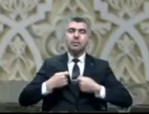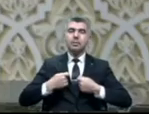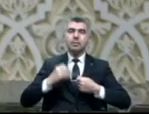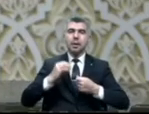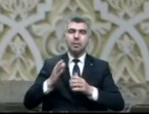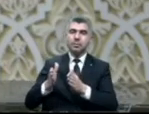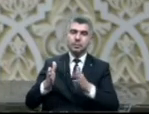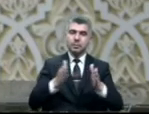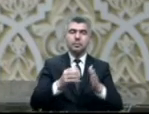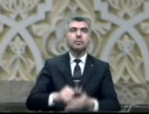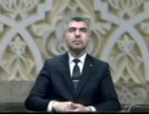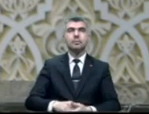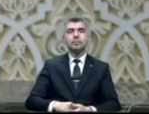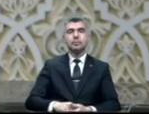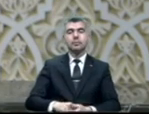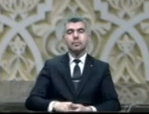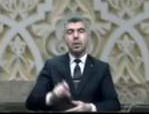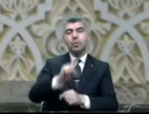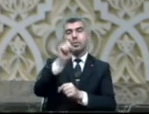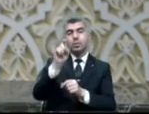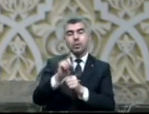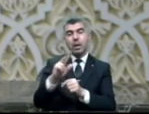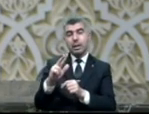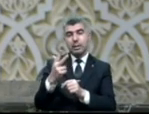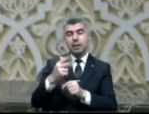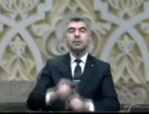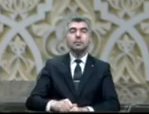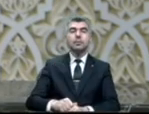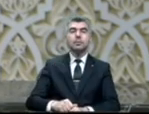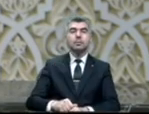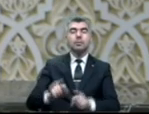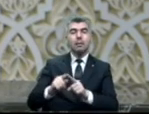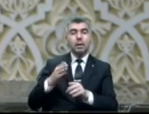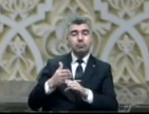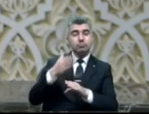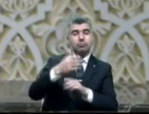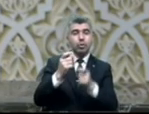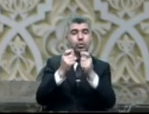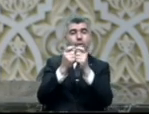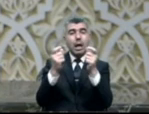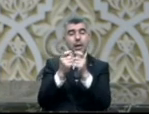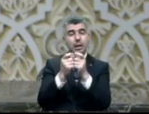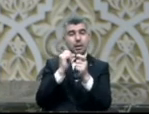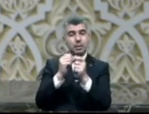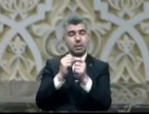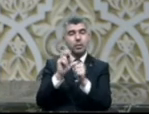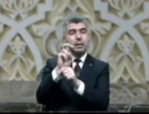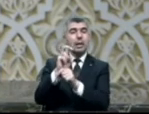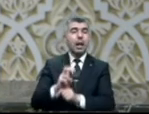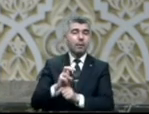شكرا للإسهام ديالكم. إذا نمر الآن إلى السؤال الثالث، موضوعه تحسين ولوج المقاولات الصغرى والمتوسطة